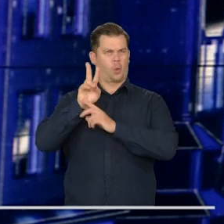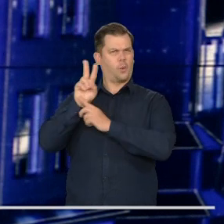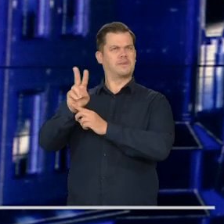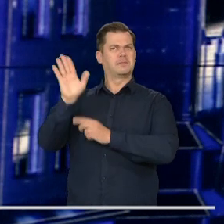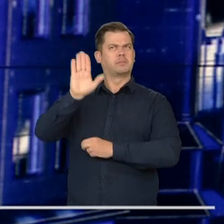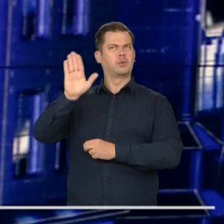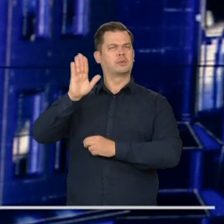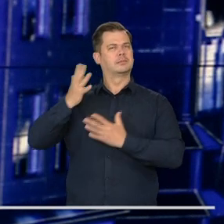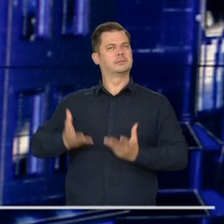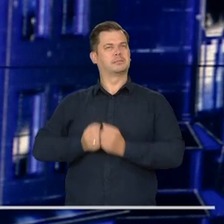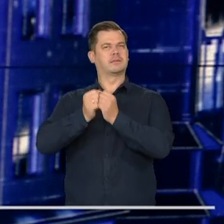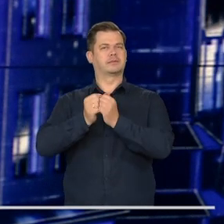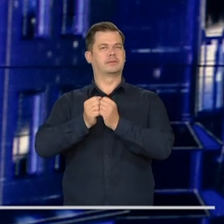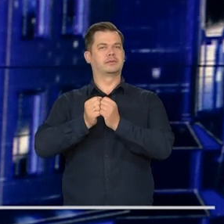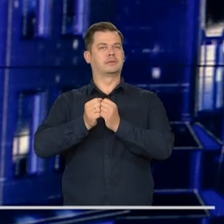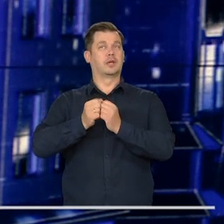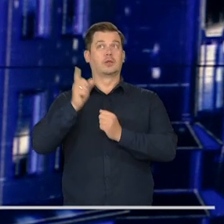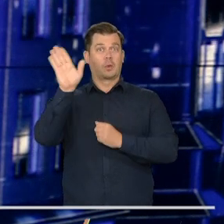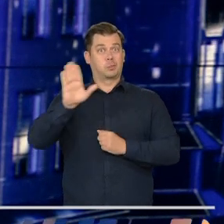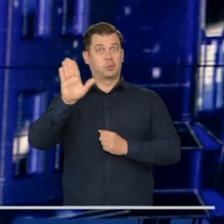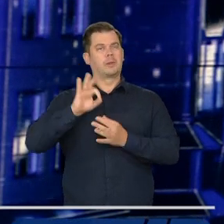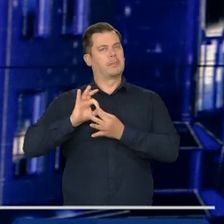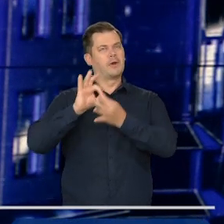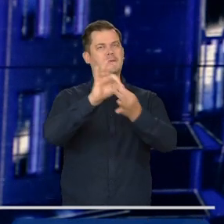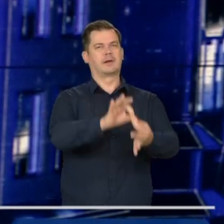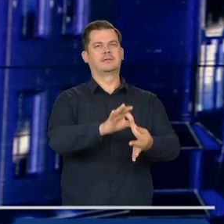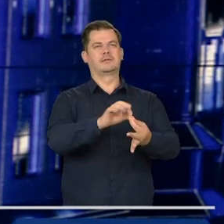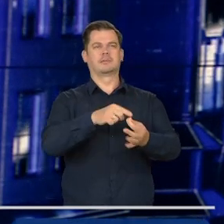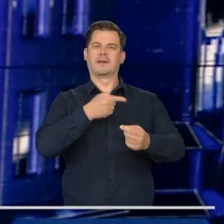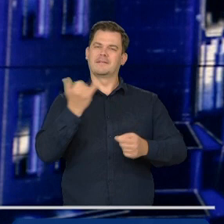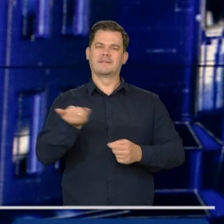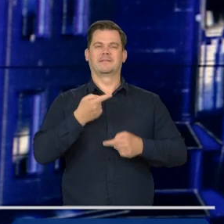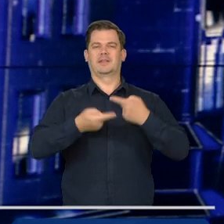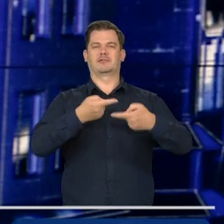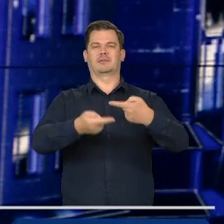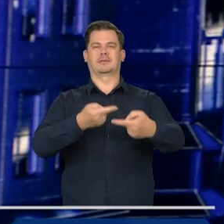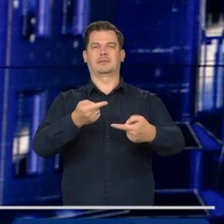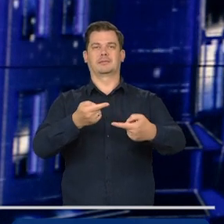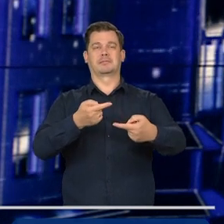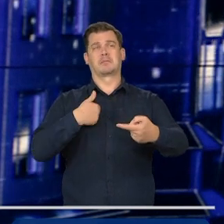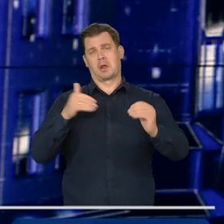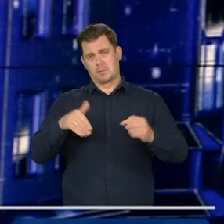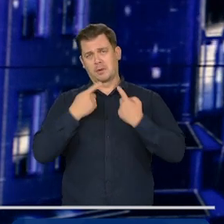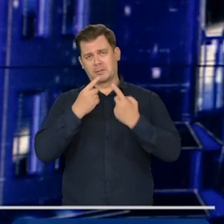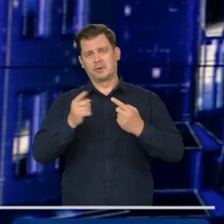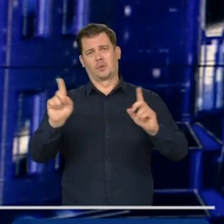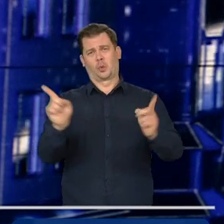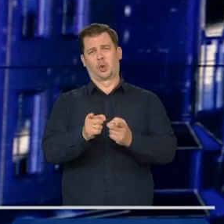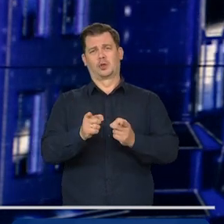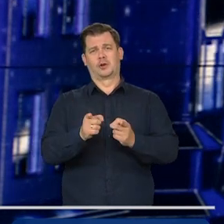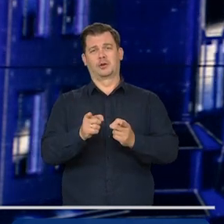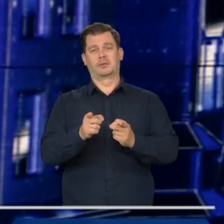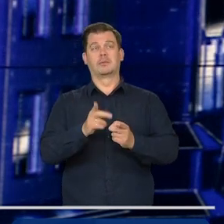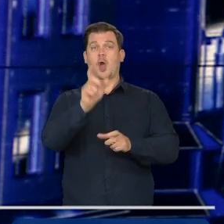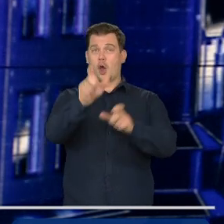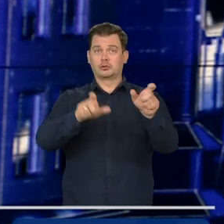że On jest ich zbawcą i że jest tym, który ich zaprowadzi ku tej wiecznej szczęśliwości. Czyli mogę powiedzieć jednym zdaniem. To